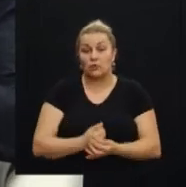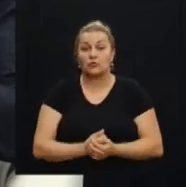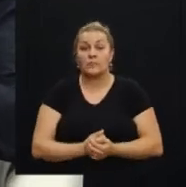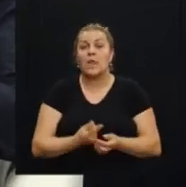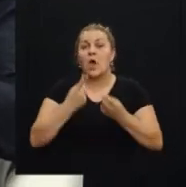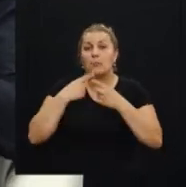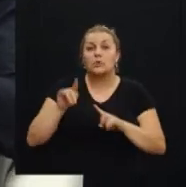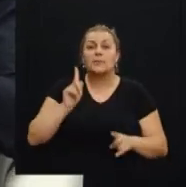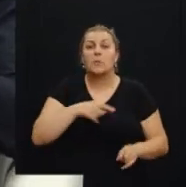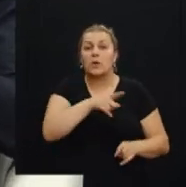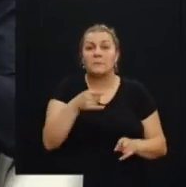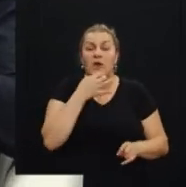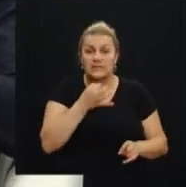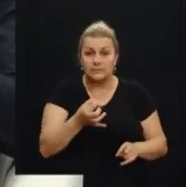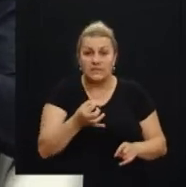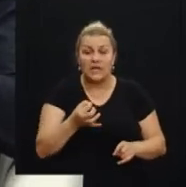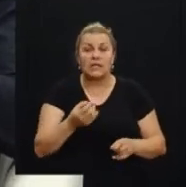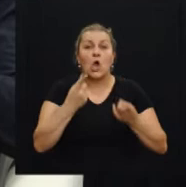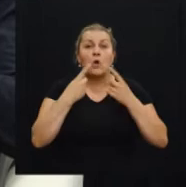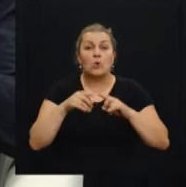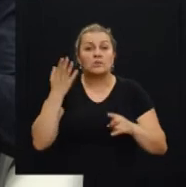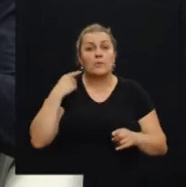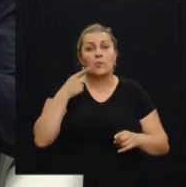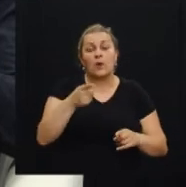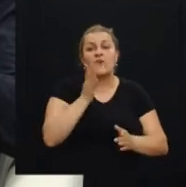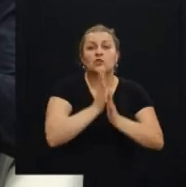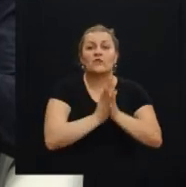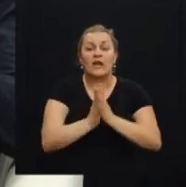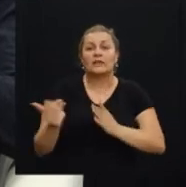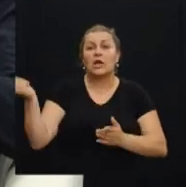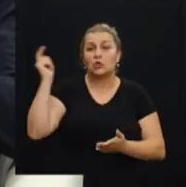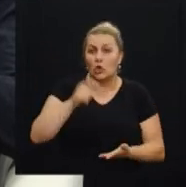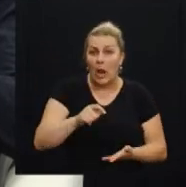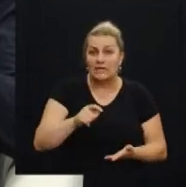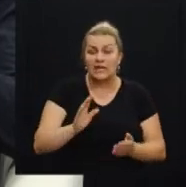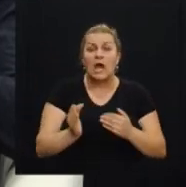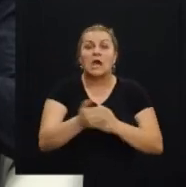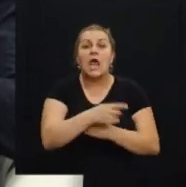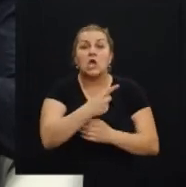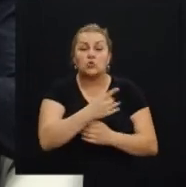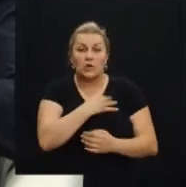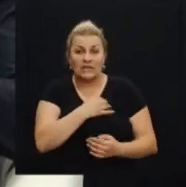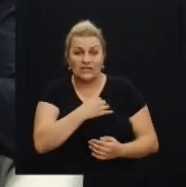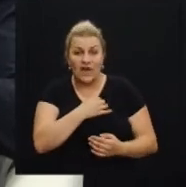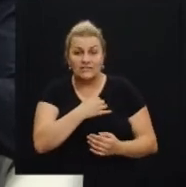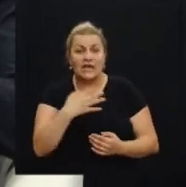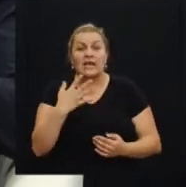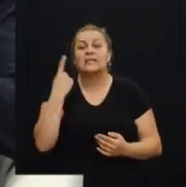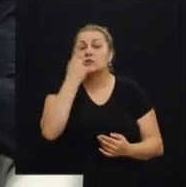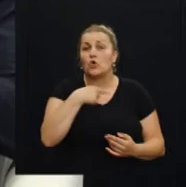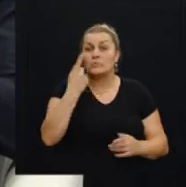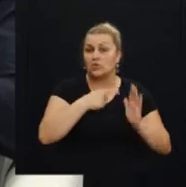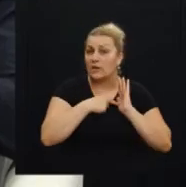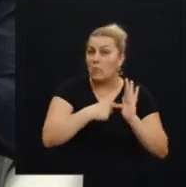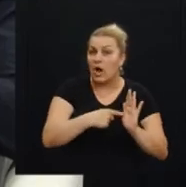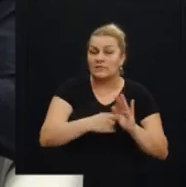satniče, posebno je bilo vaš vatreni dolazak na sam jug Hrvatske gdje su Omišani